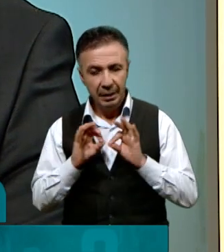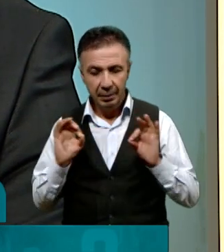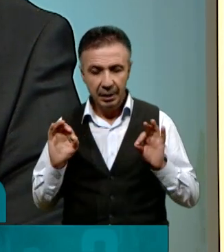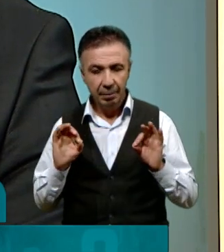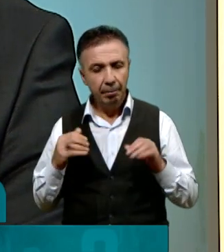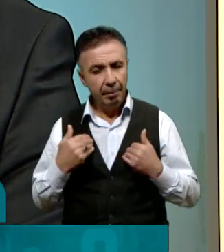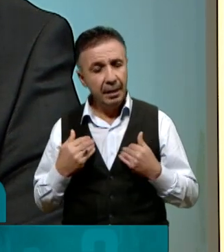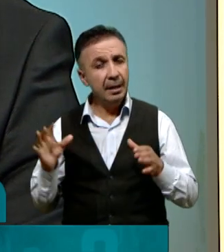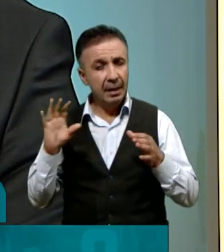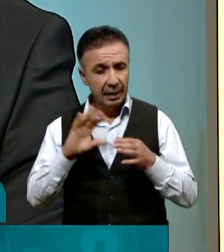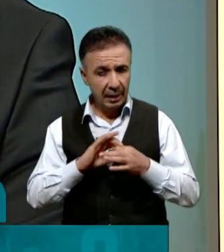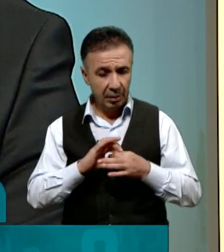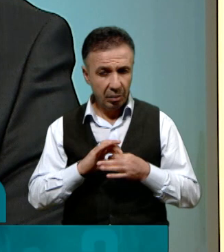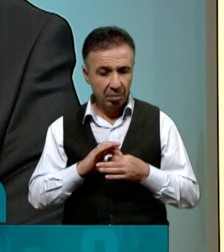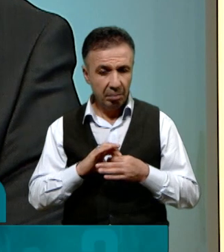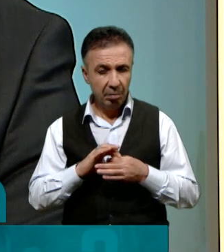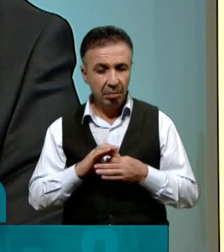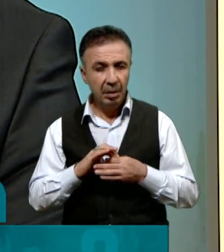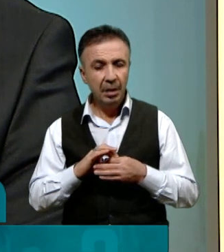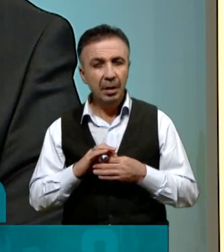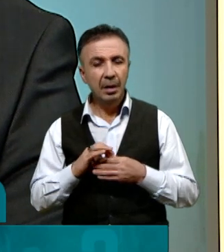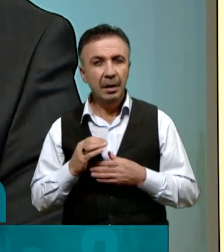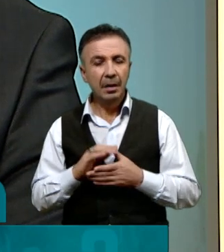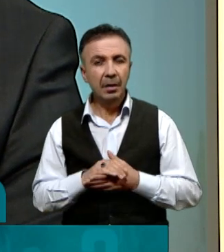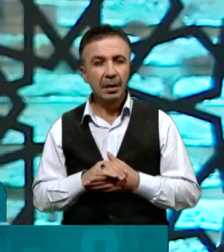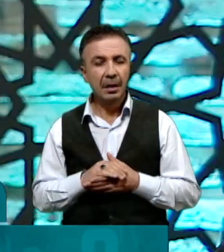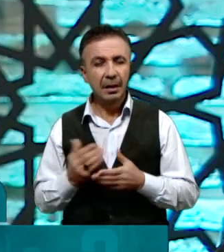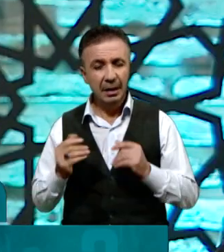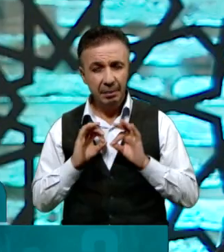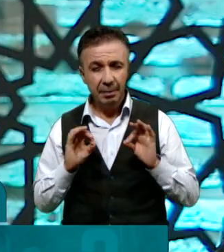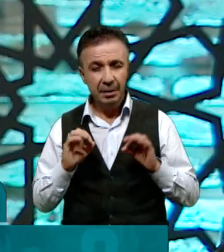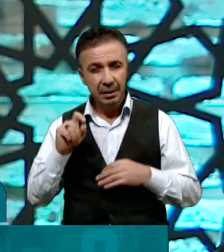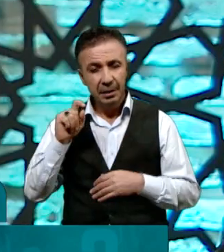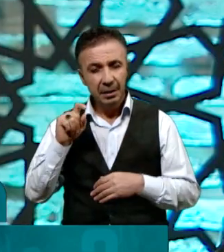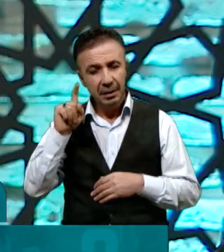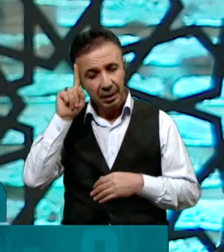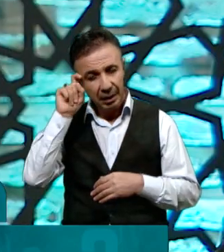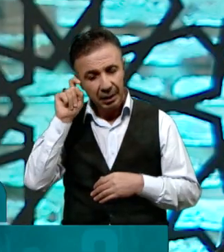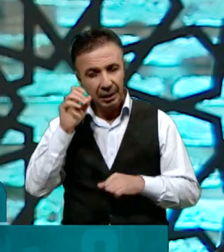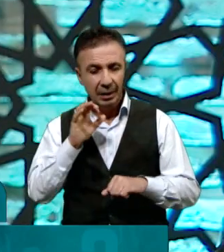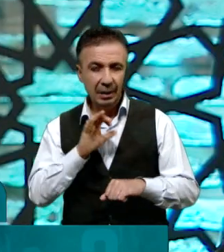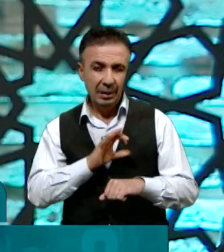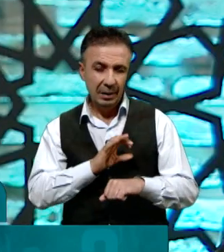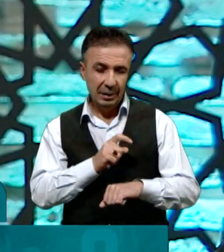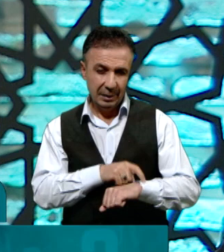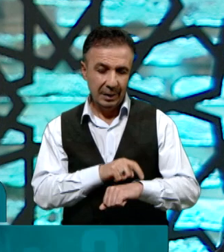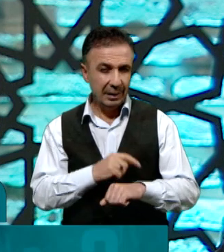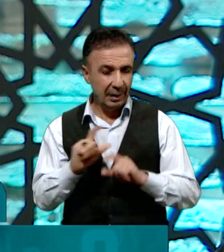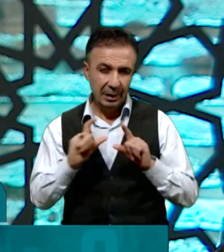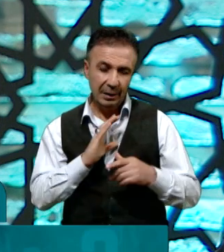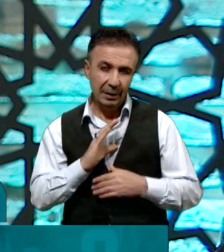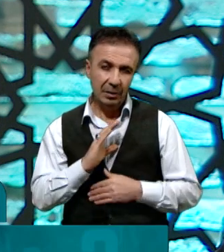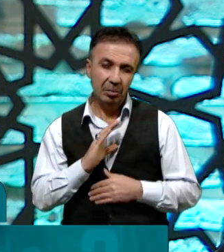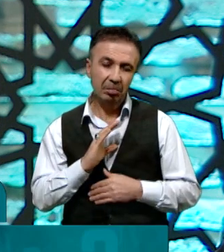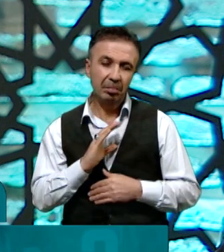ilgileniyorum. Yetimlerimizin akıllı saate ihtiyacı var diyor. Ben diyor zekat olarak varlıklı insanlardan